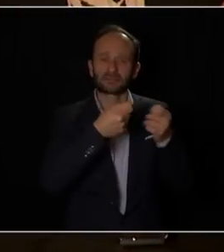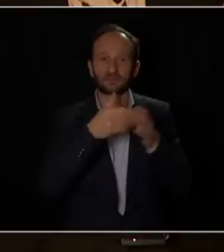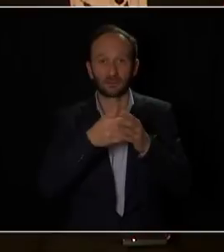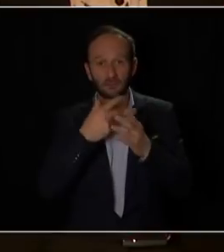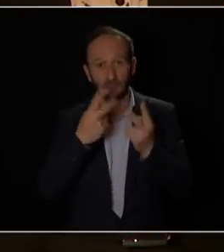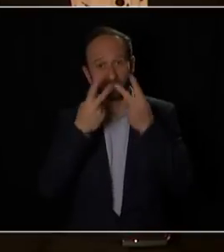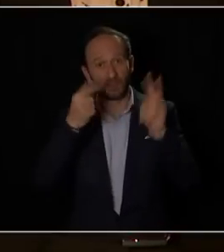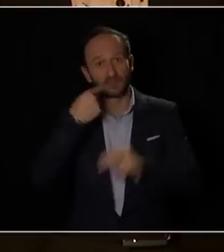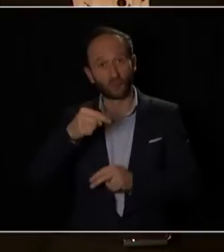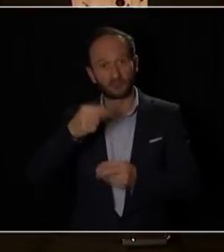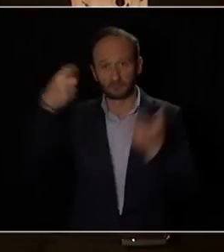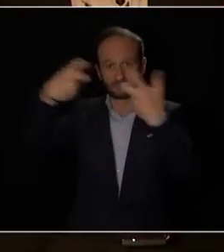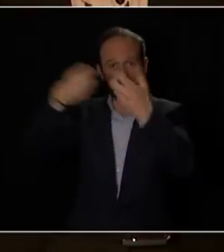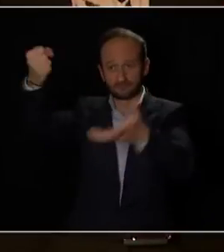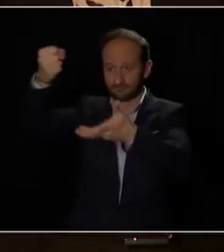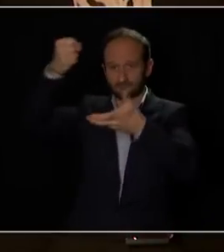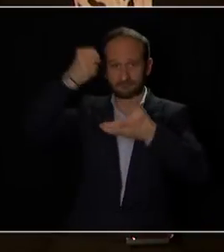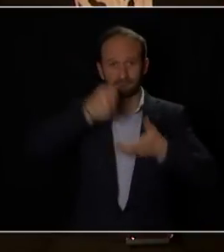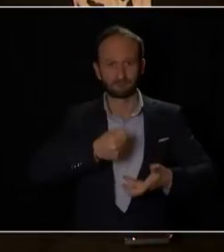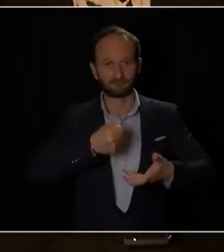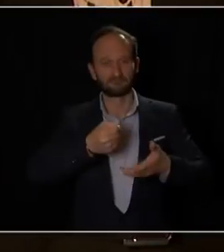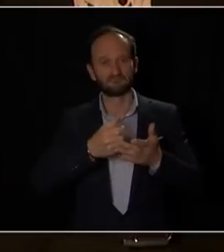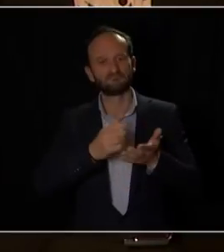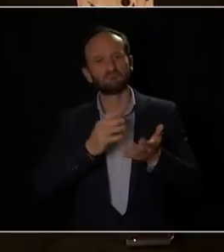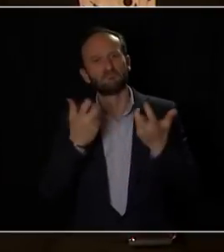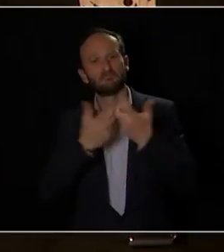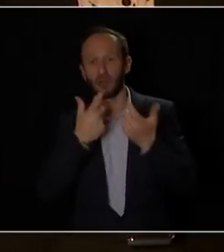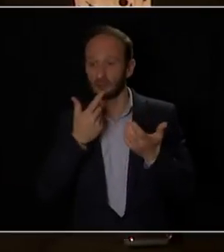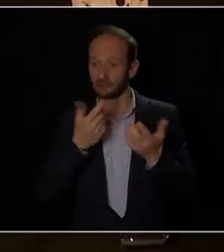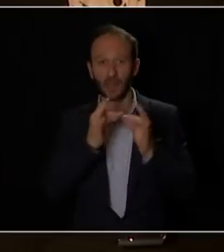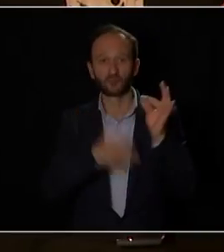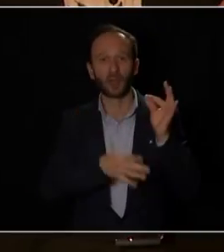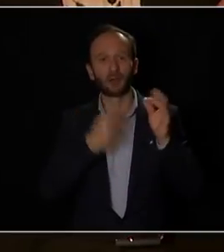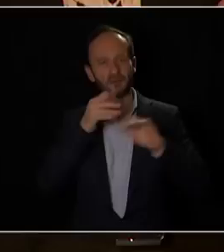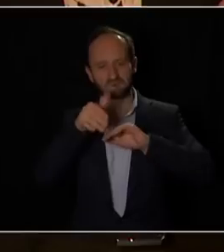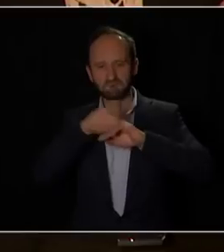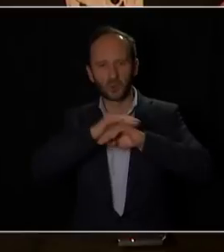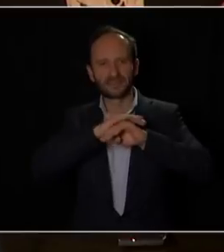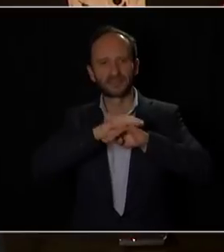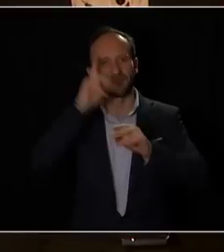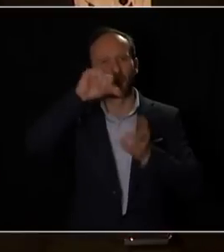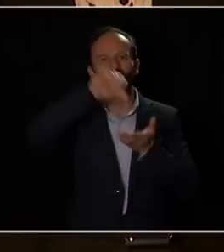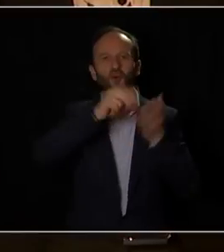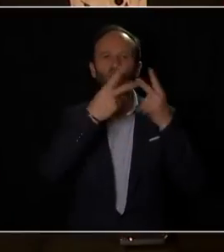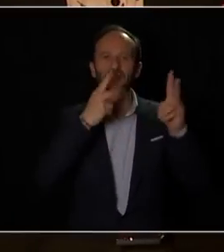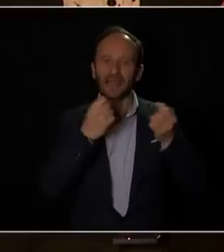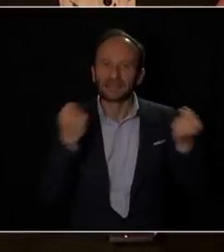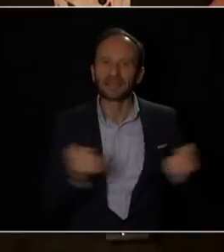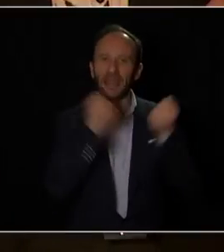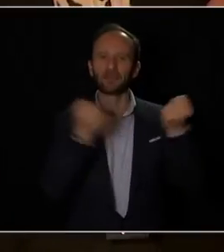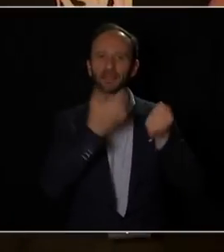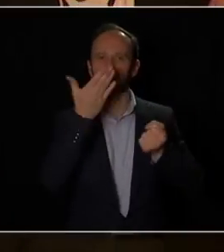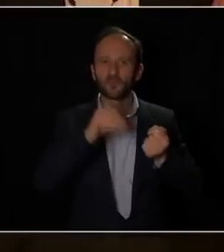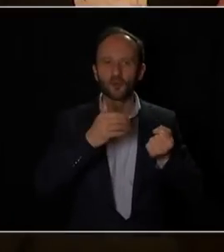est venu récompenser l'ensemble de la politique qui a été mise en place pour rendre un centre-ville plus dynamique, plus